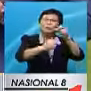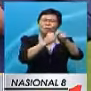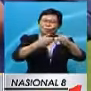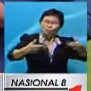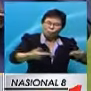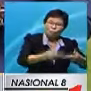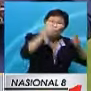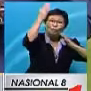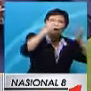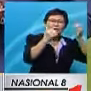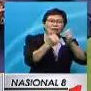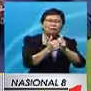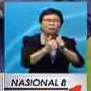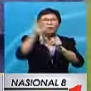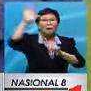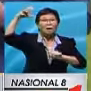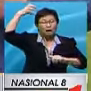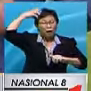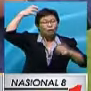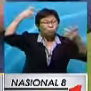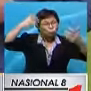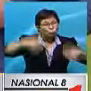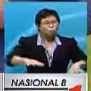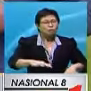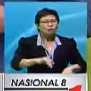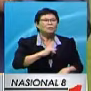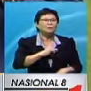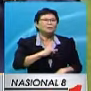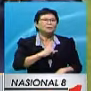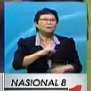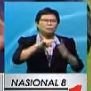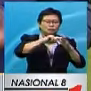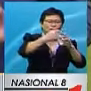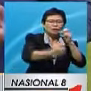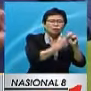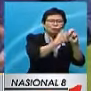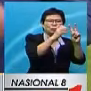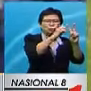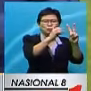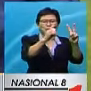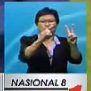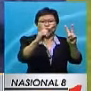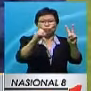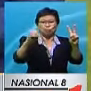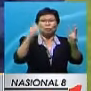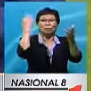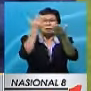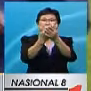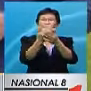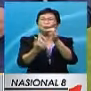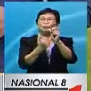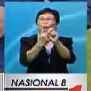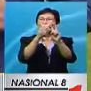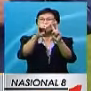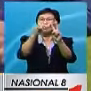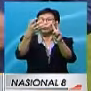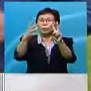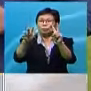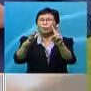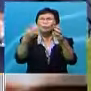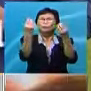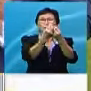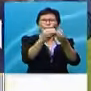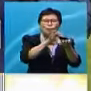hubungan Malaysia dan Laos. Dan jika saya nak soroti, sebenarnya bermula tahun 2000 hingga 2015 secara terkini